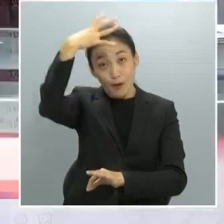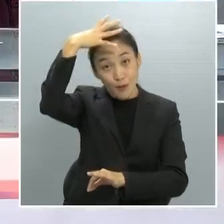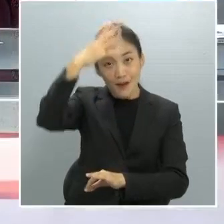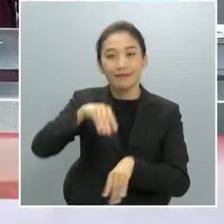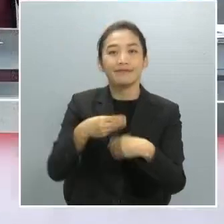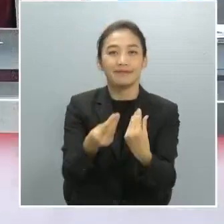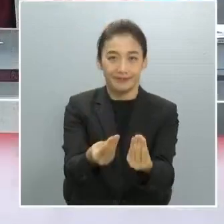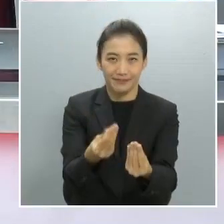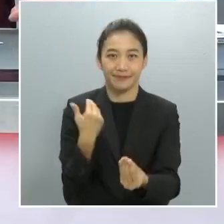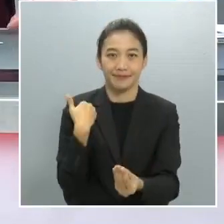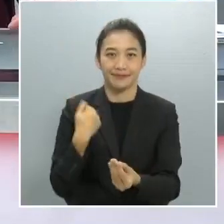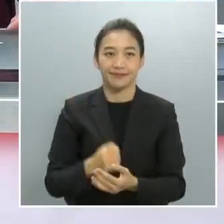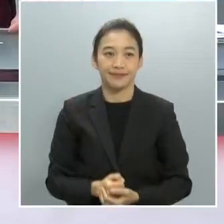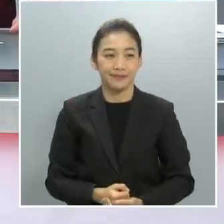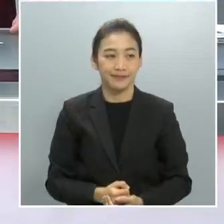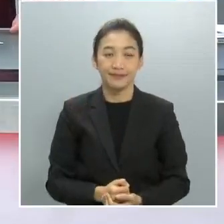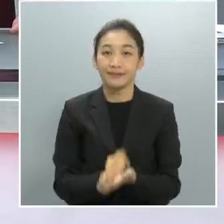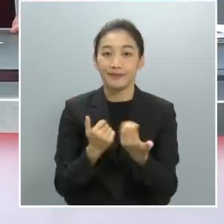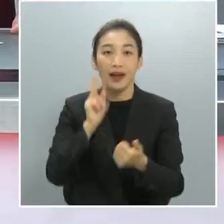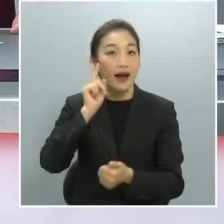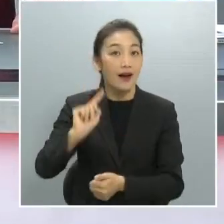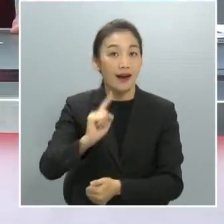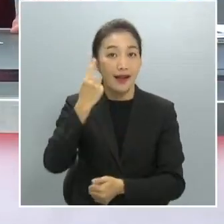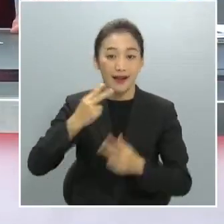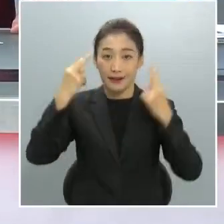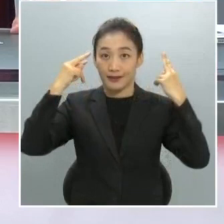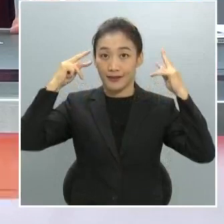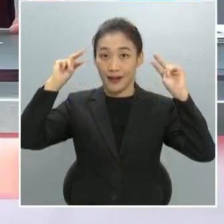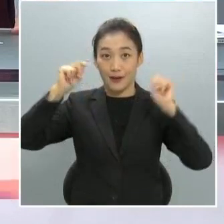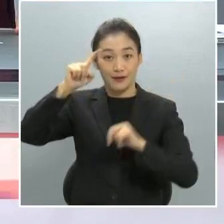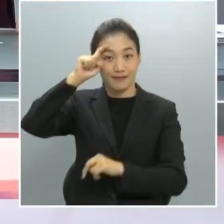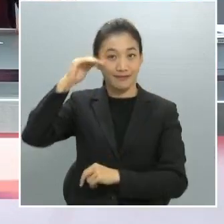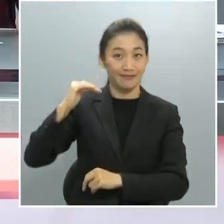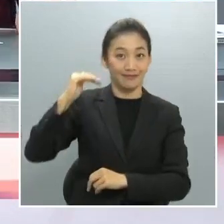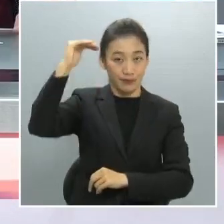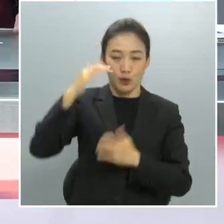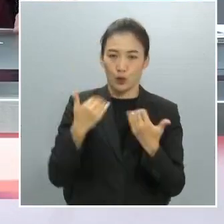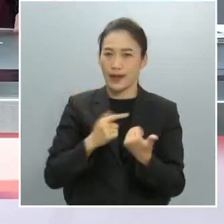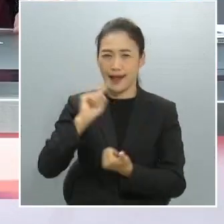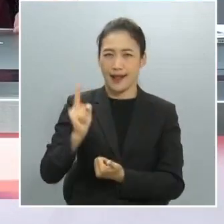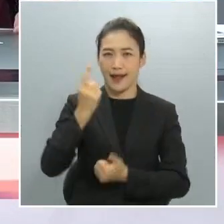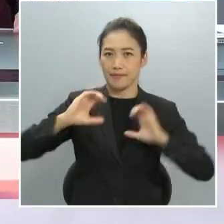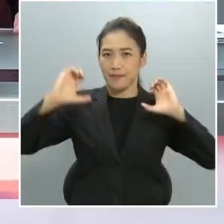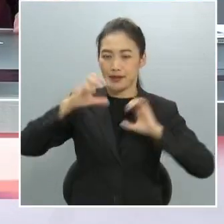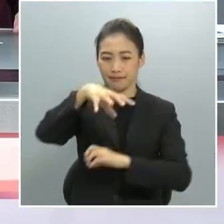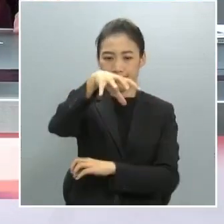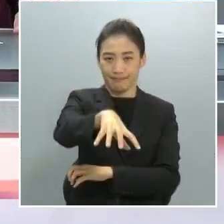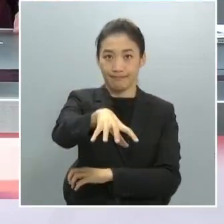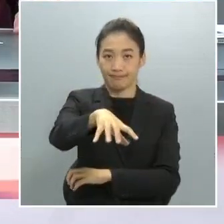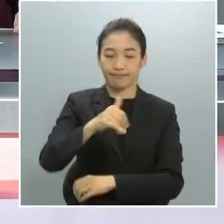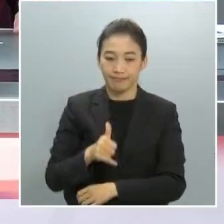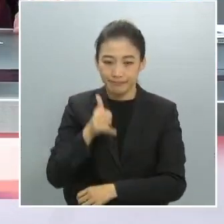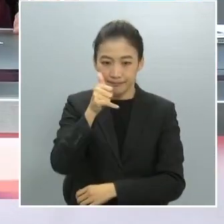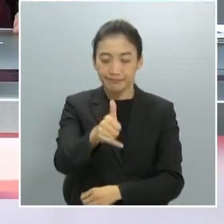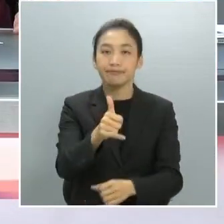เริ่มต้นข่าวแรกนะคะไปดูนายกรัฐมนตรีค่ะเศรษฐาทวีสินวันนี้เข้าทำเนียบรัฐบาลวันแรกนะคะหลังจากที่เมื่อวานนี้น